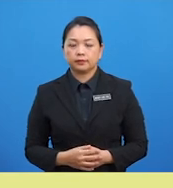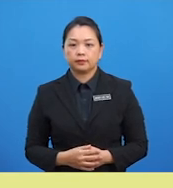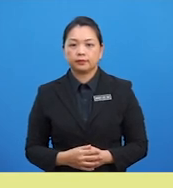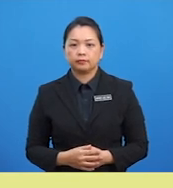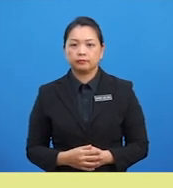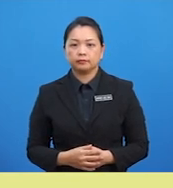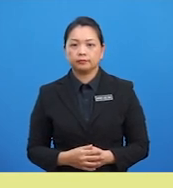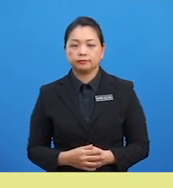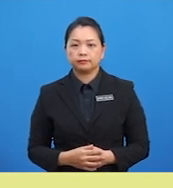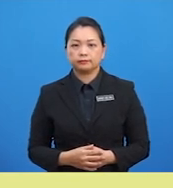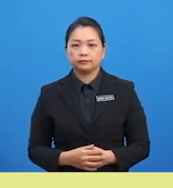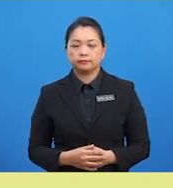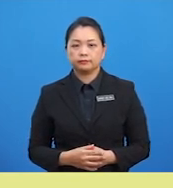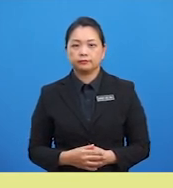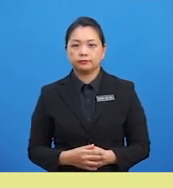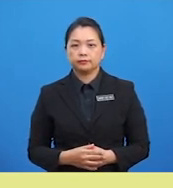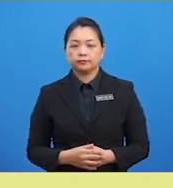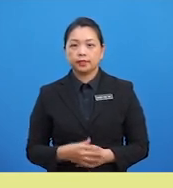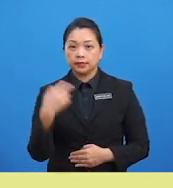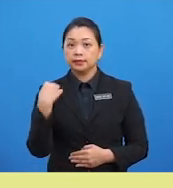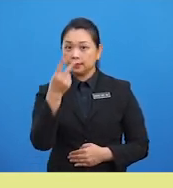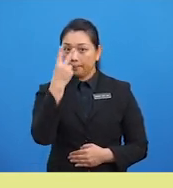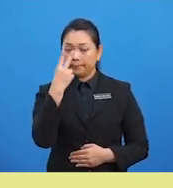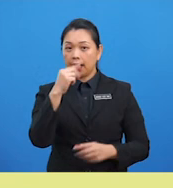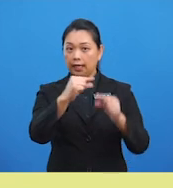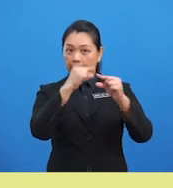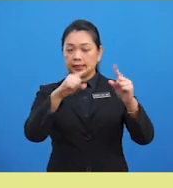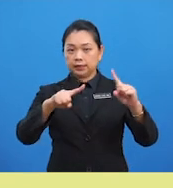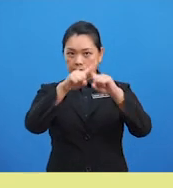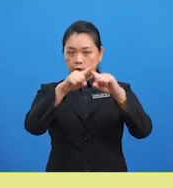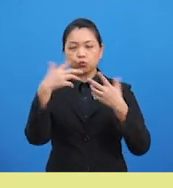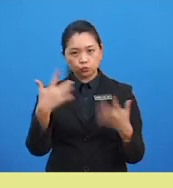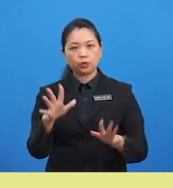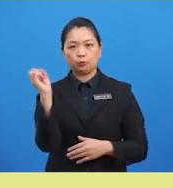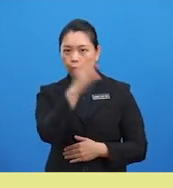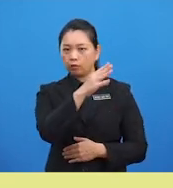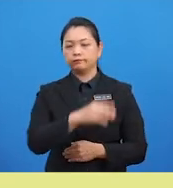Di mana garisan yang bersilang telah dibuang.